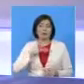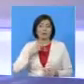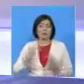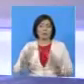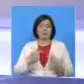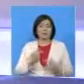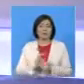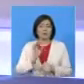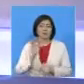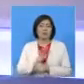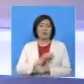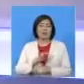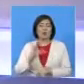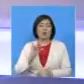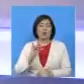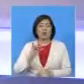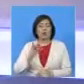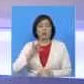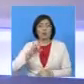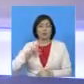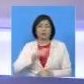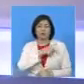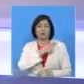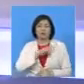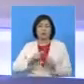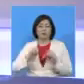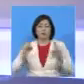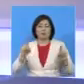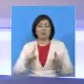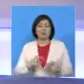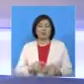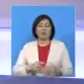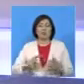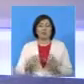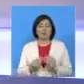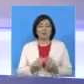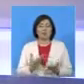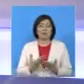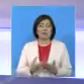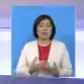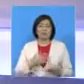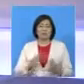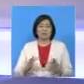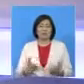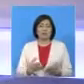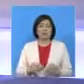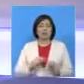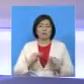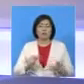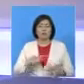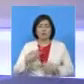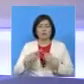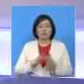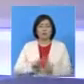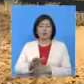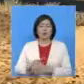были госпитализированы в Уилскую районную больницу. О возможной причине несчастного случая и о состоянии учителей узнавала Гульдана